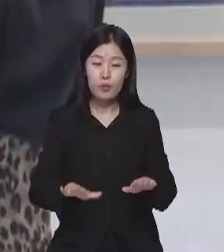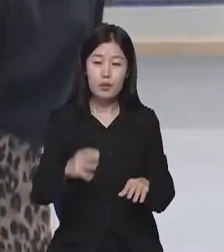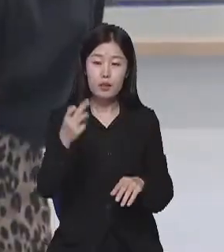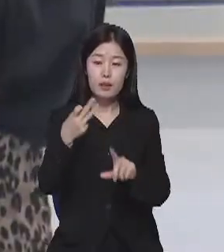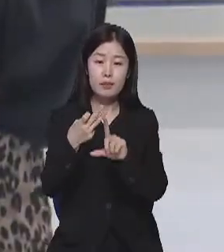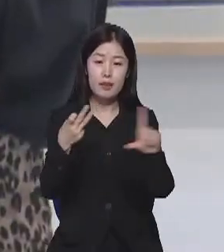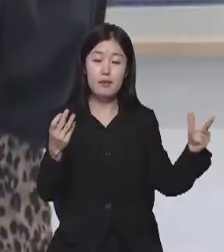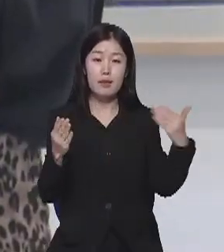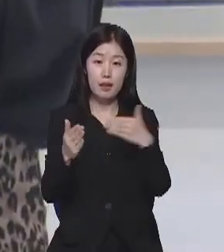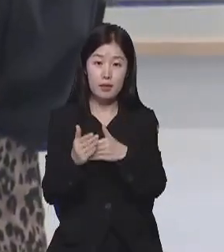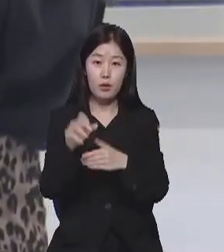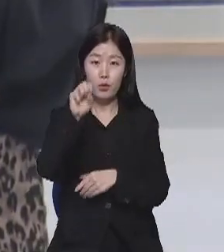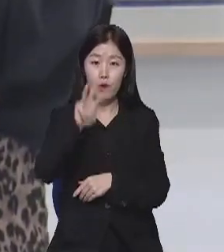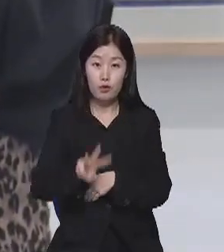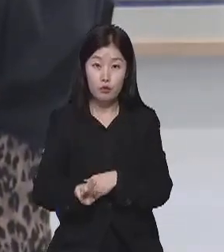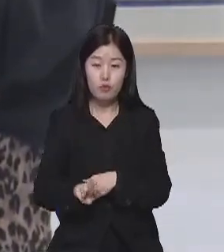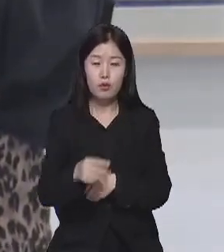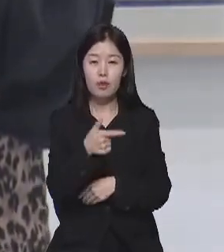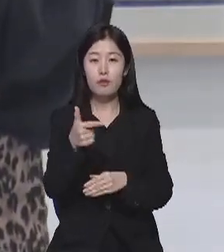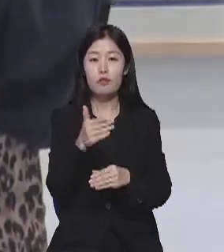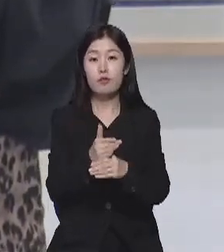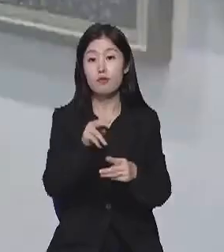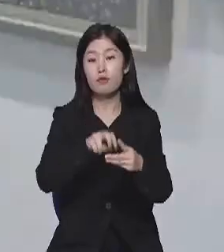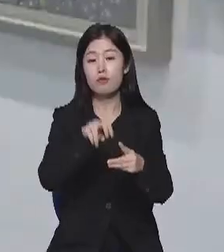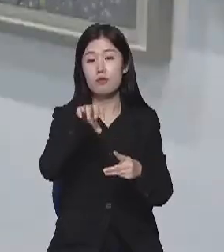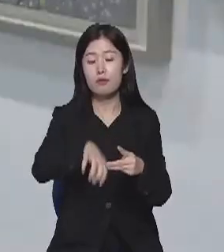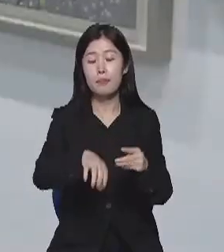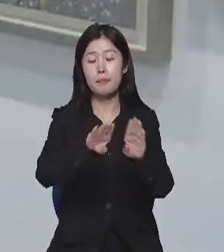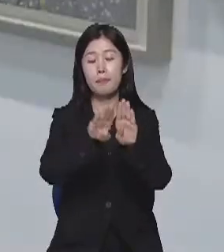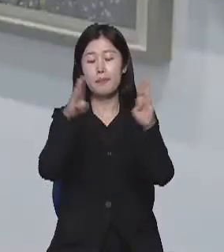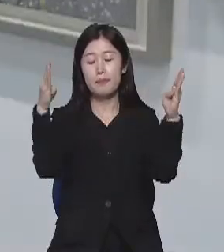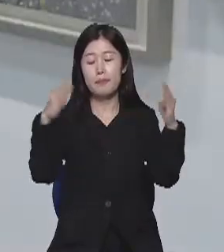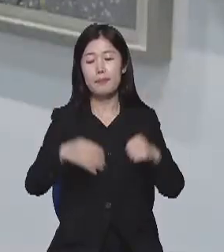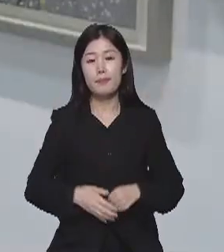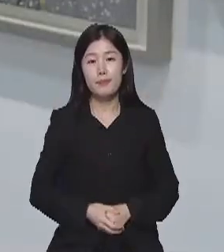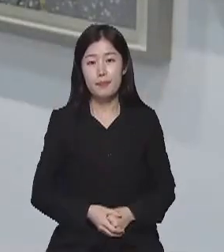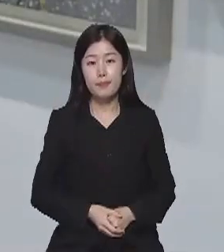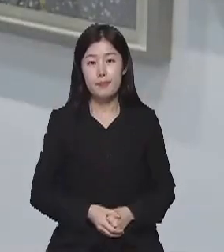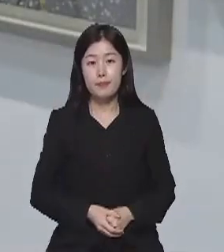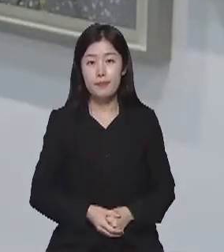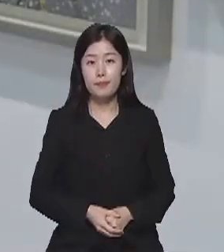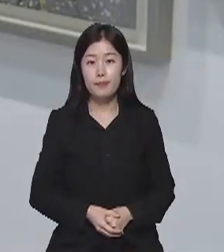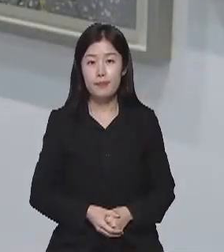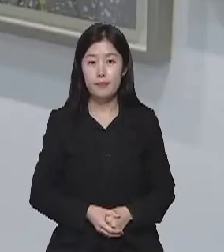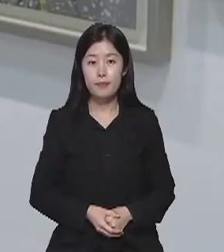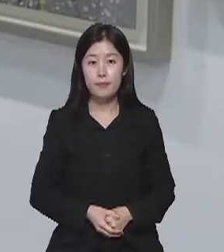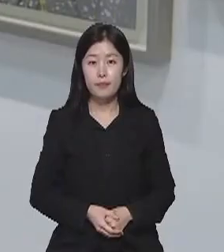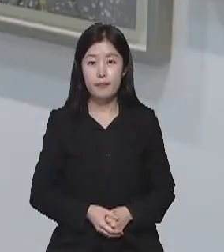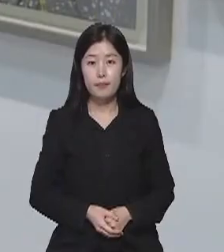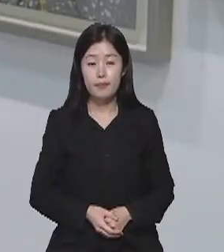13일까지 광주 김대중 컨벤션 센터에서 만나볼 수 있습니다 KBC 신지입니다